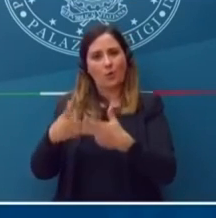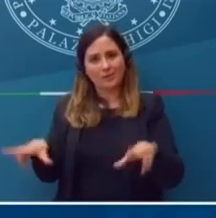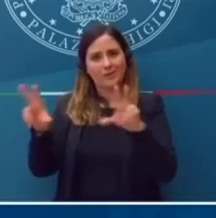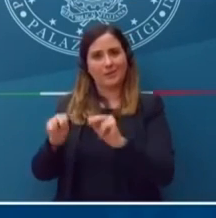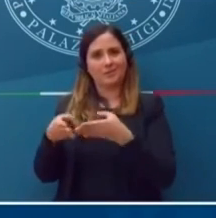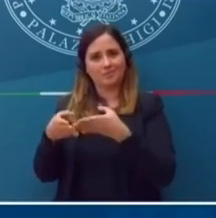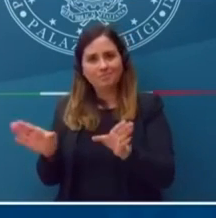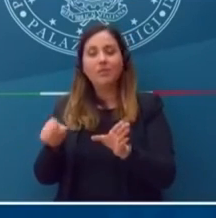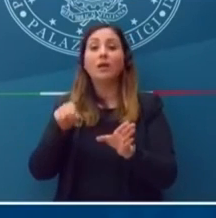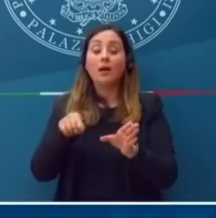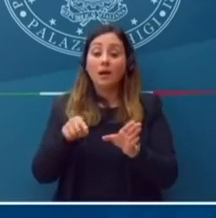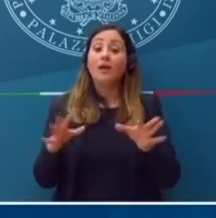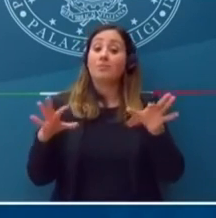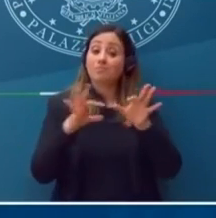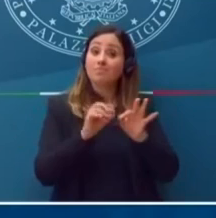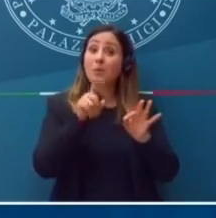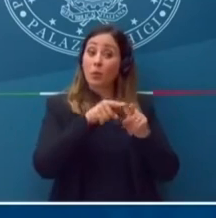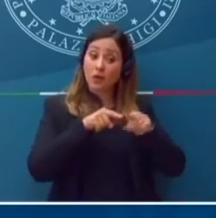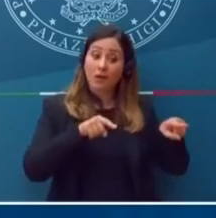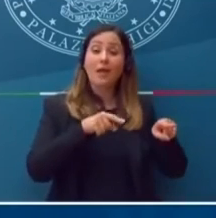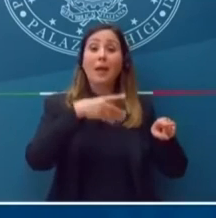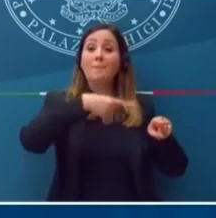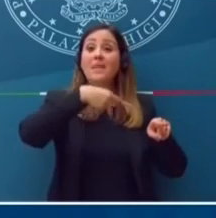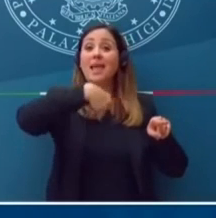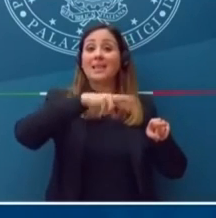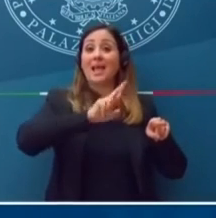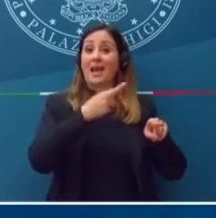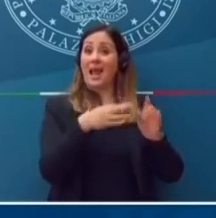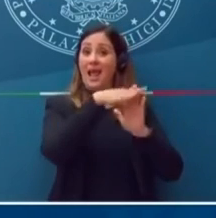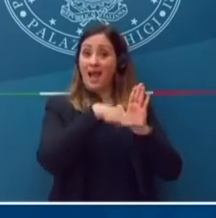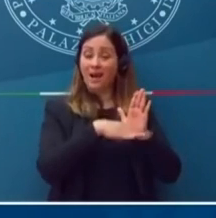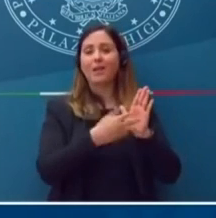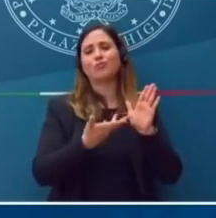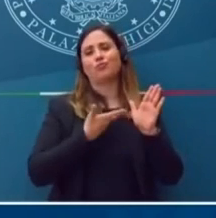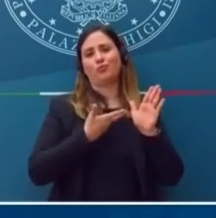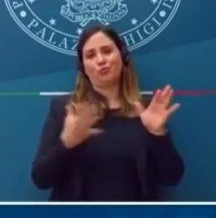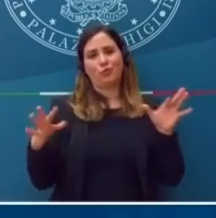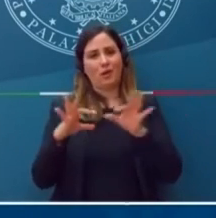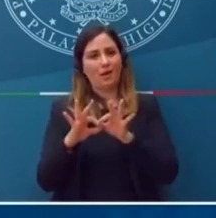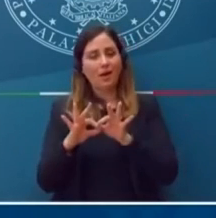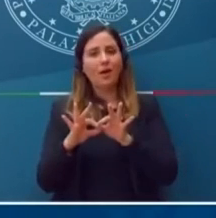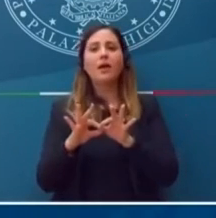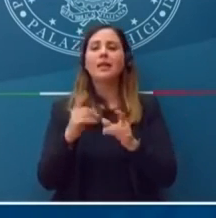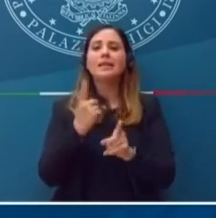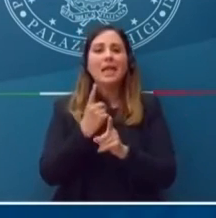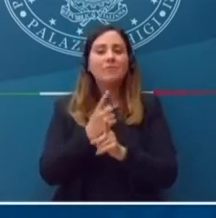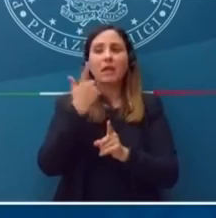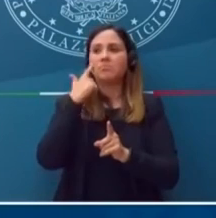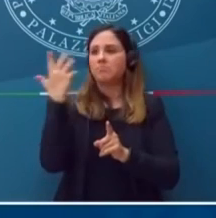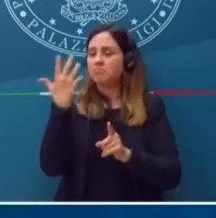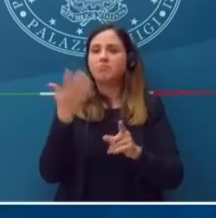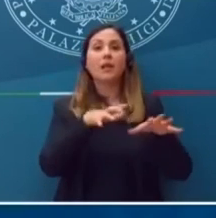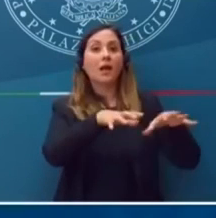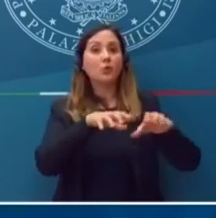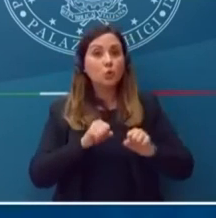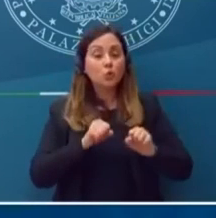il PNRR con una riapertura orientata ad assumere quelle qualifiche, per esempio qualifiche nel campo